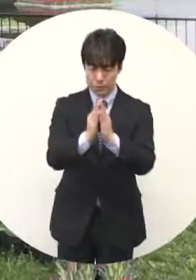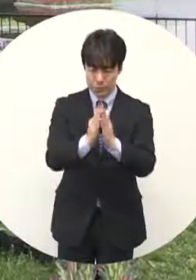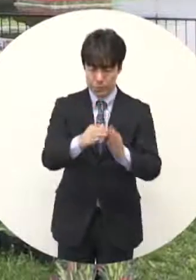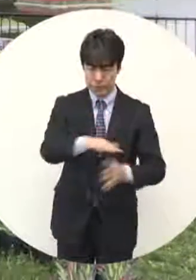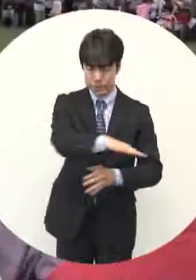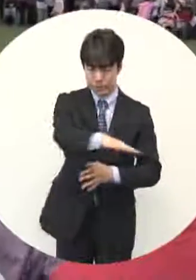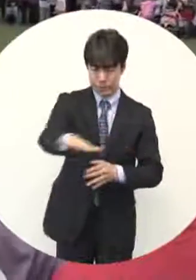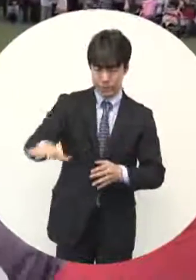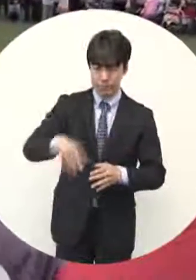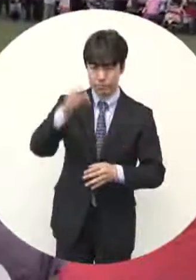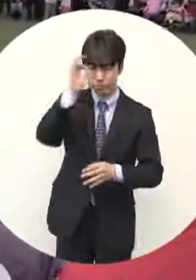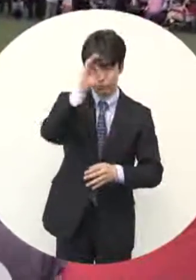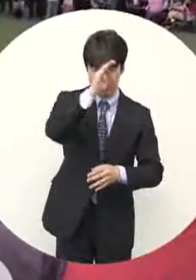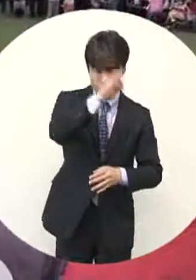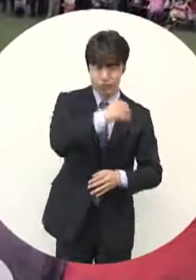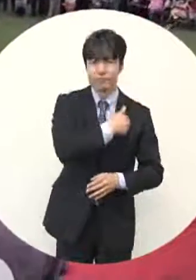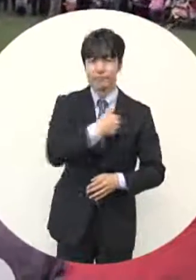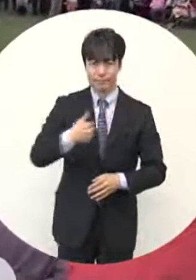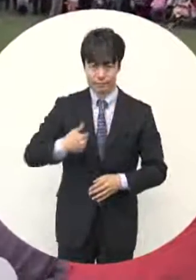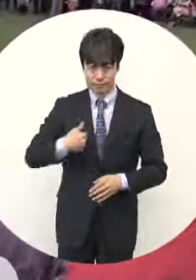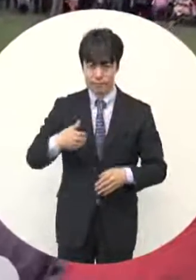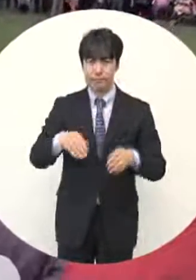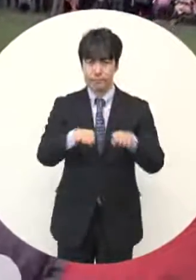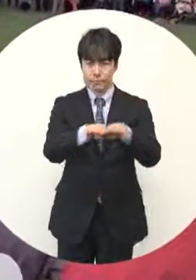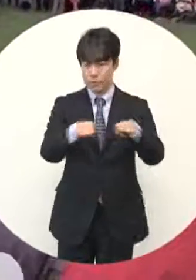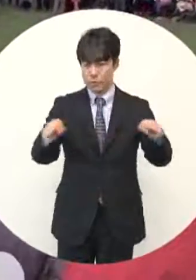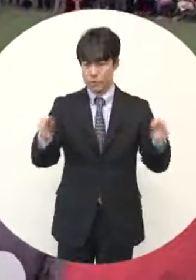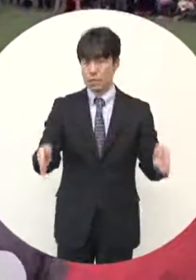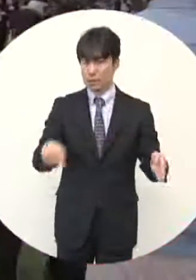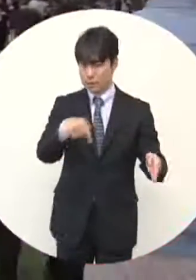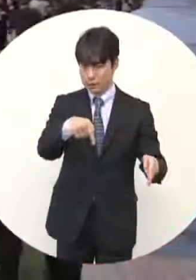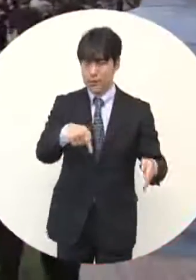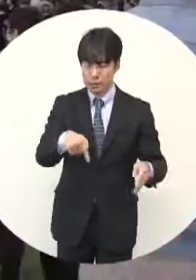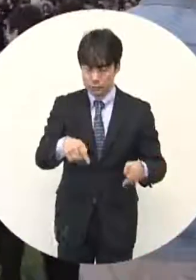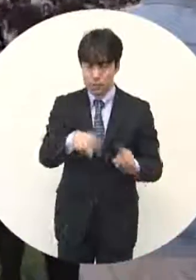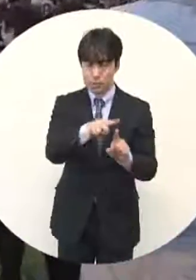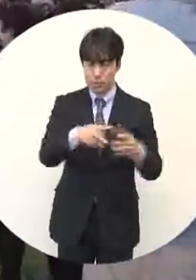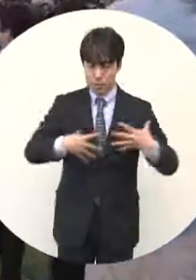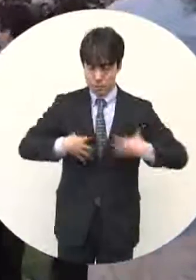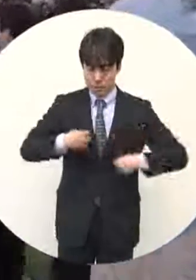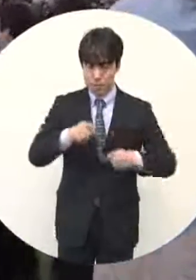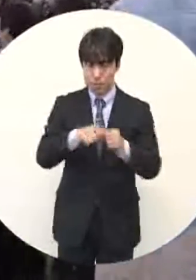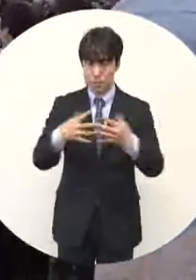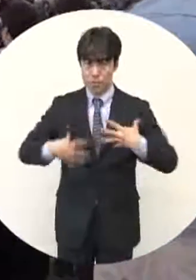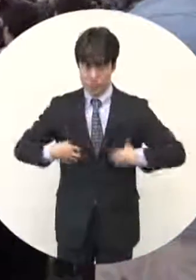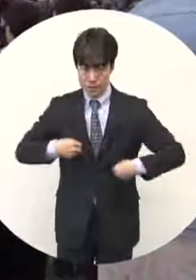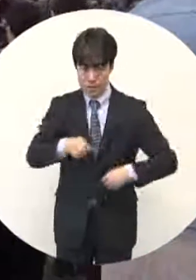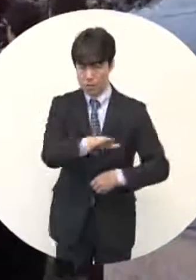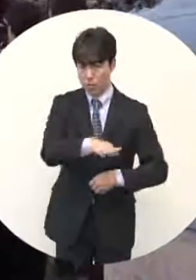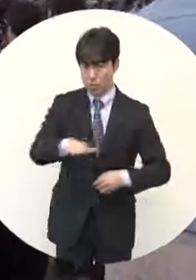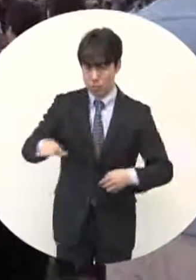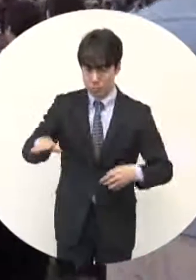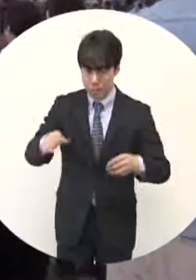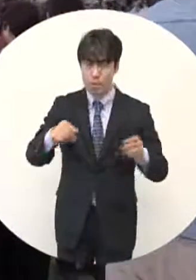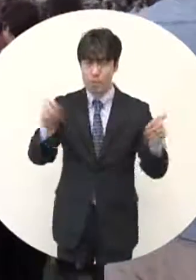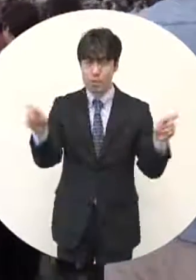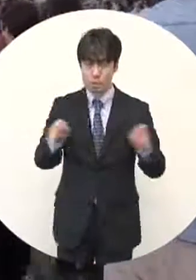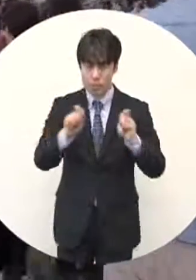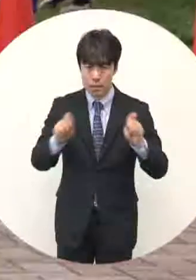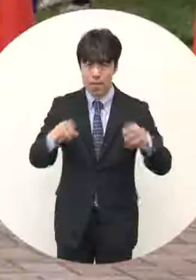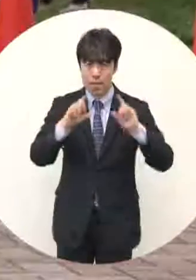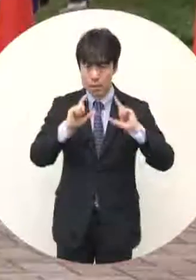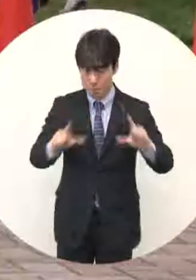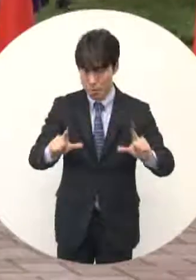。また屋外ステージでは小中学生の児童生徒による演奏